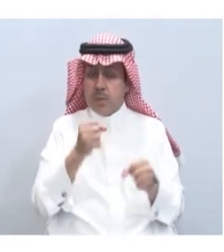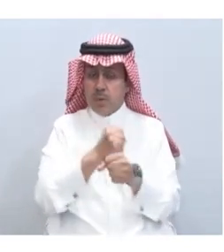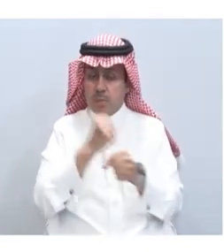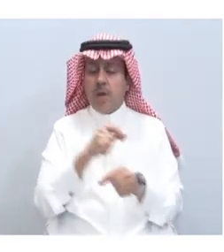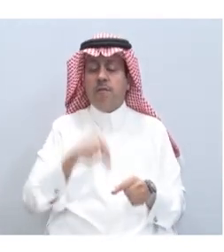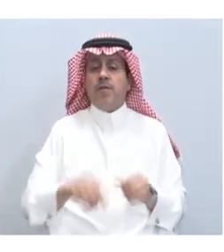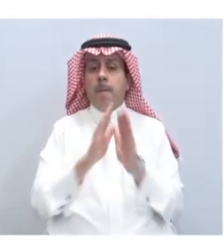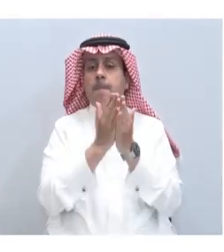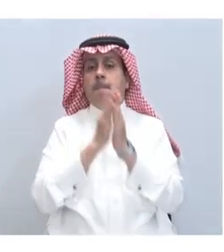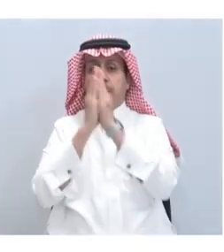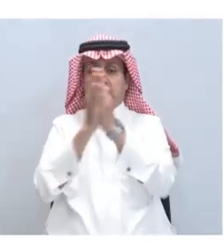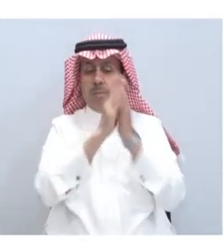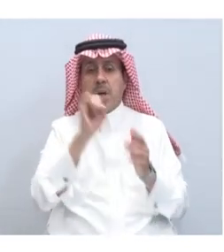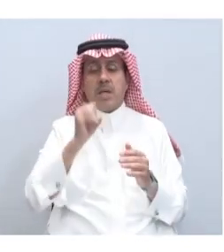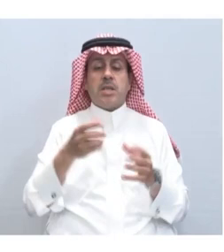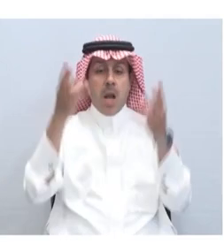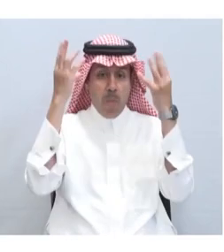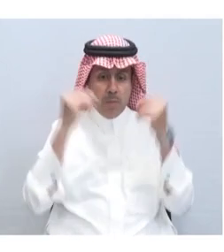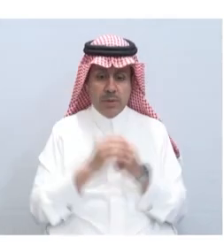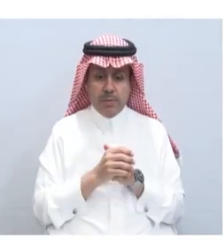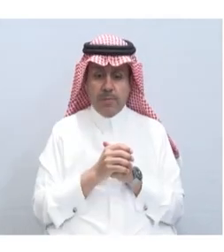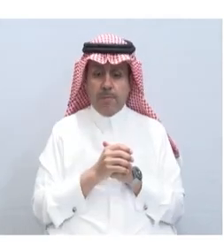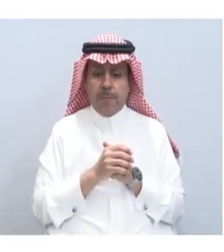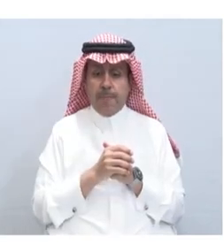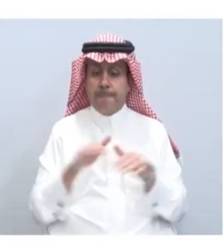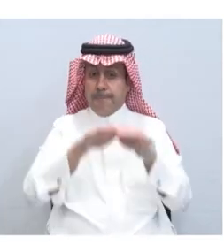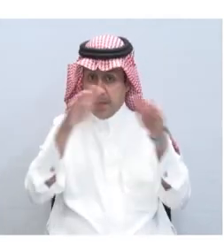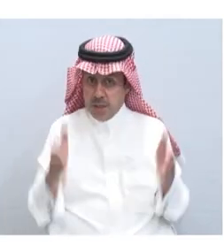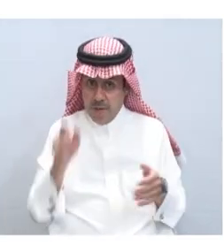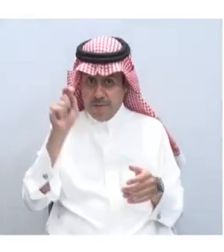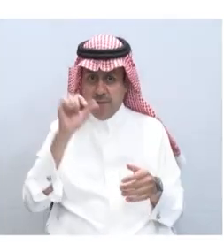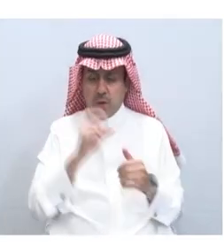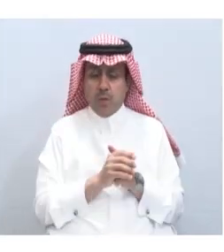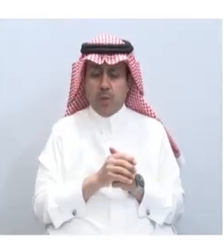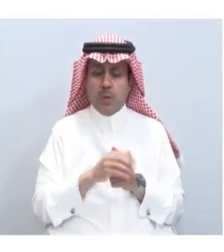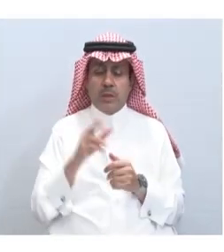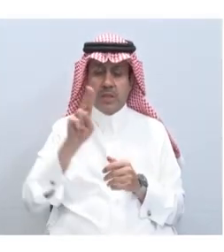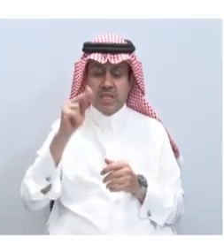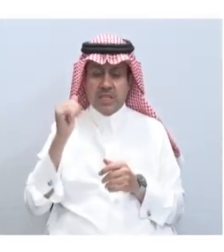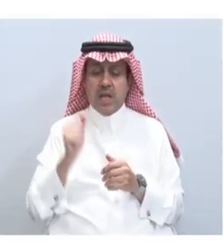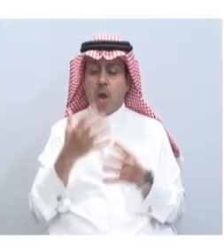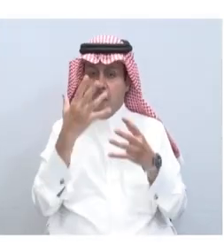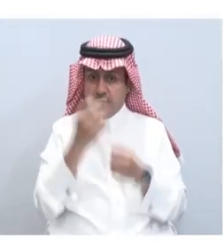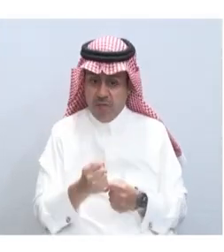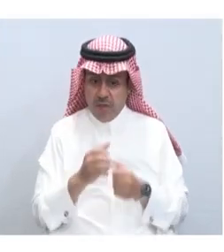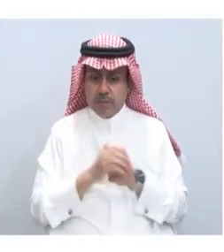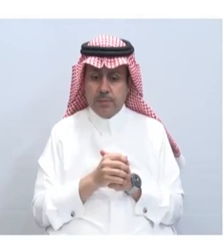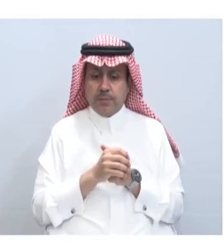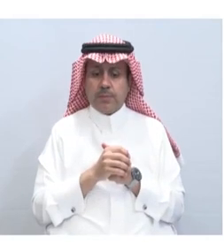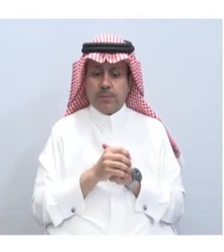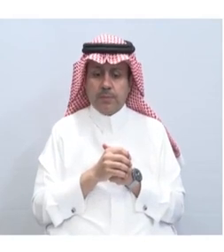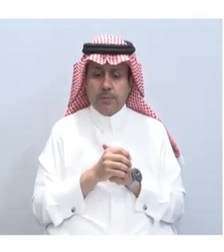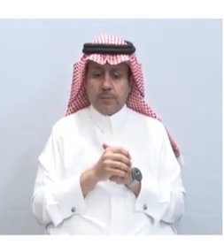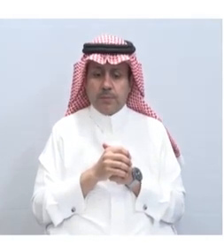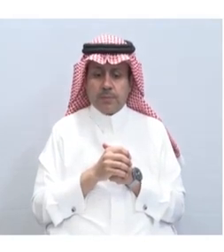في المكتبات ومراكز المعلومات مثلا ان هنالك الاجهزه وايضا الحاسمه ضمن الحاسب